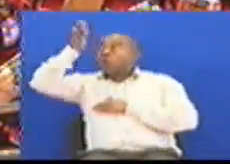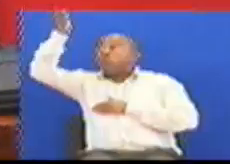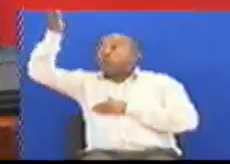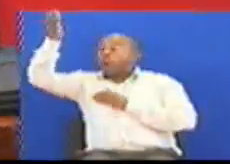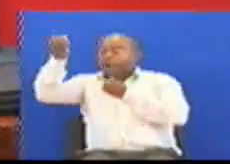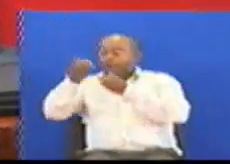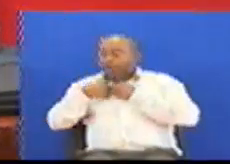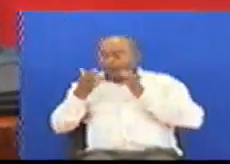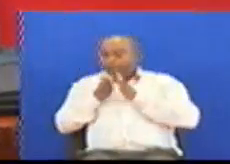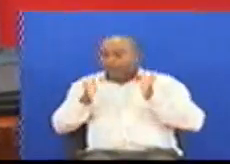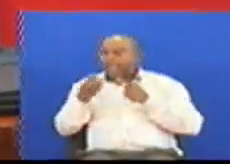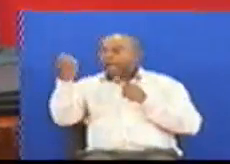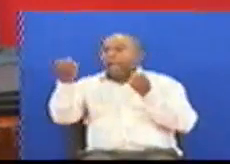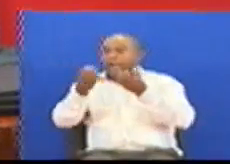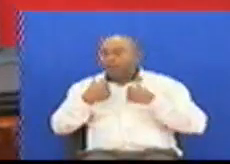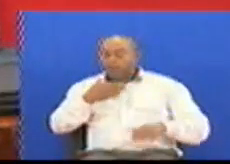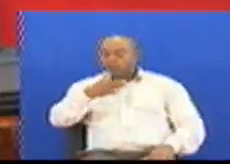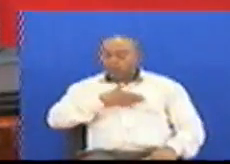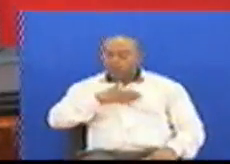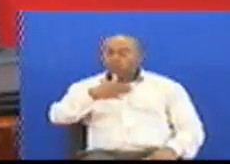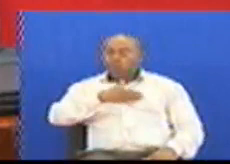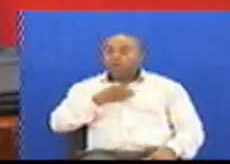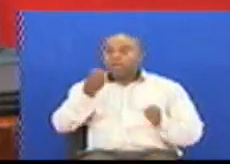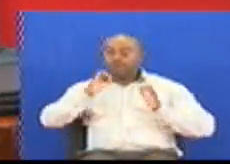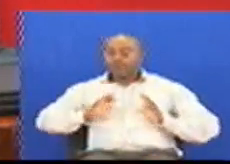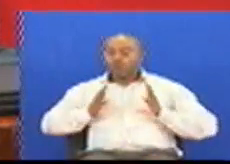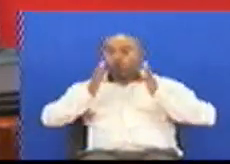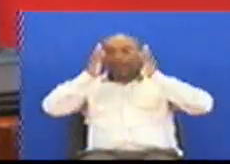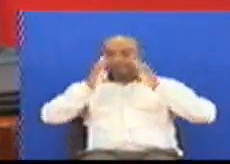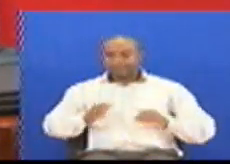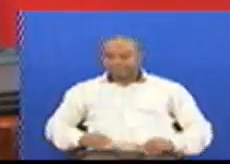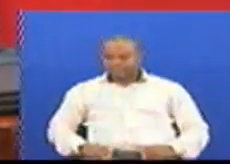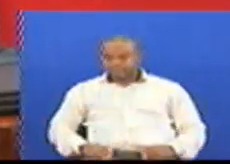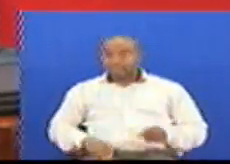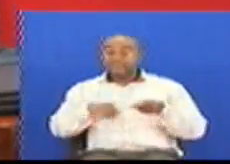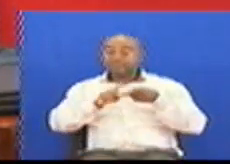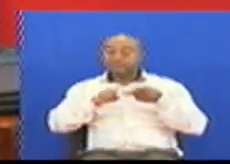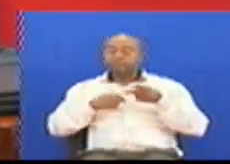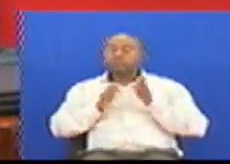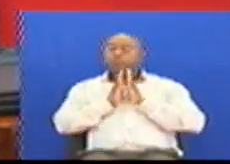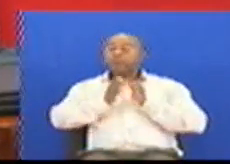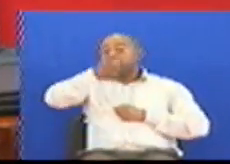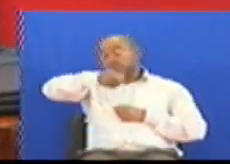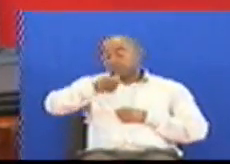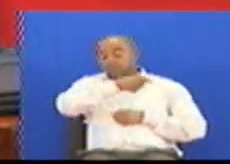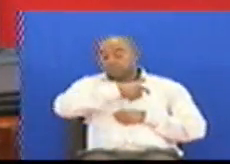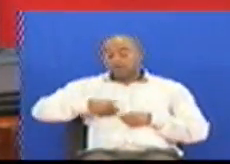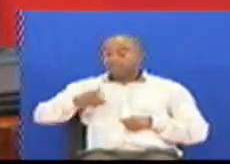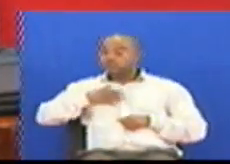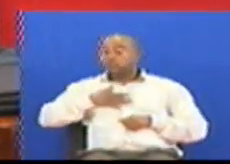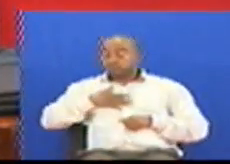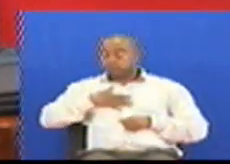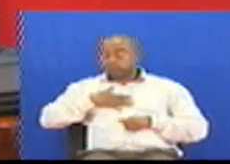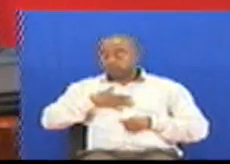uhai. Pili, niomba nimpongeze sana rais wetu Dr. John Pombe Magufuli. Wengi walikuwa na mashaka